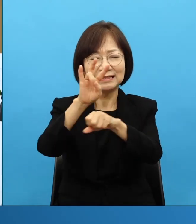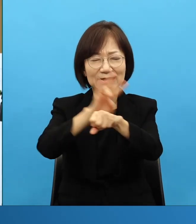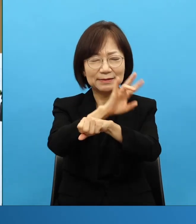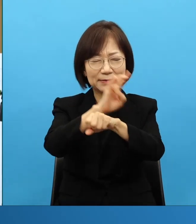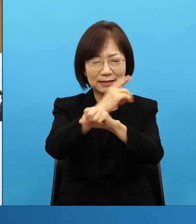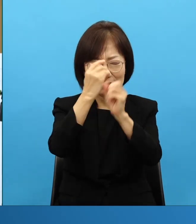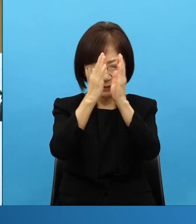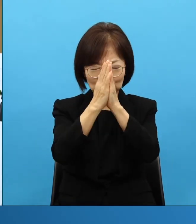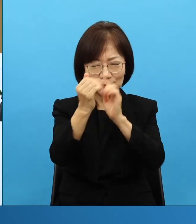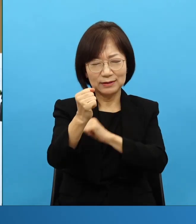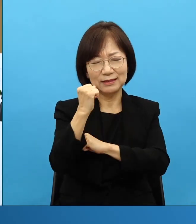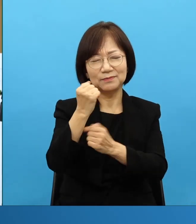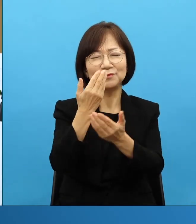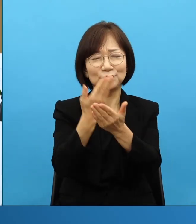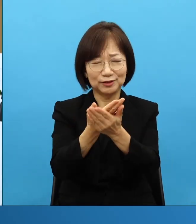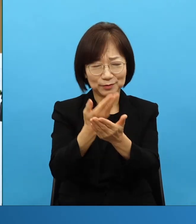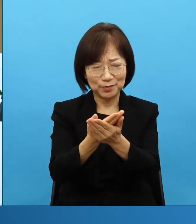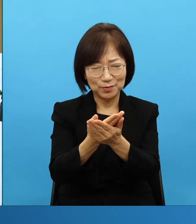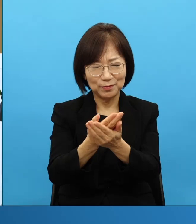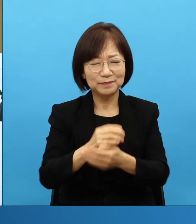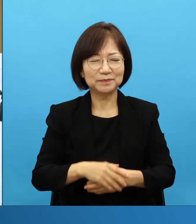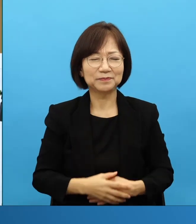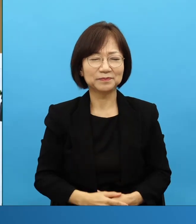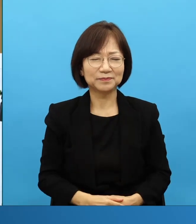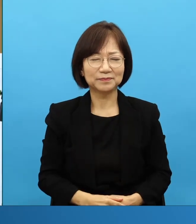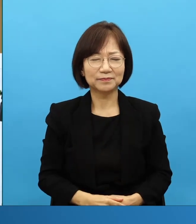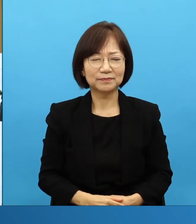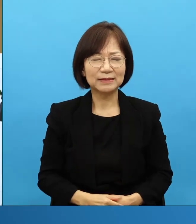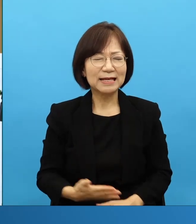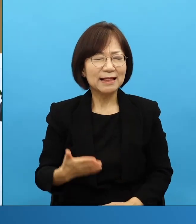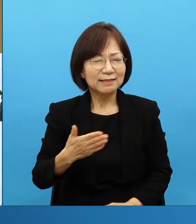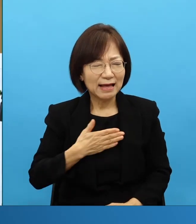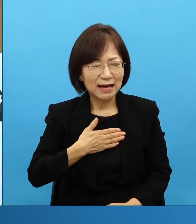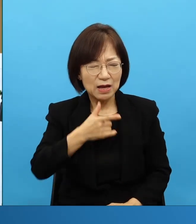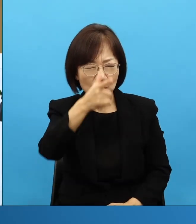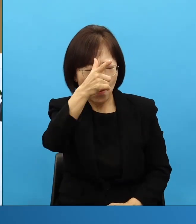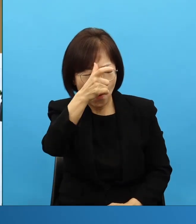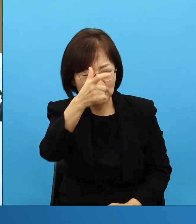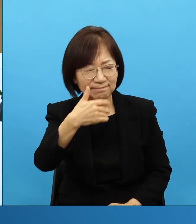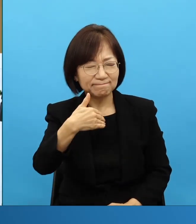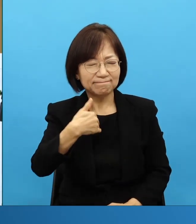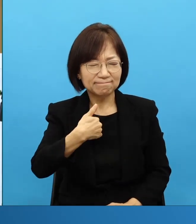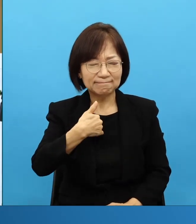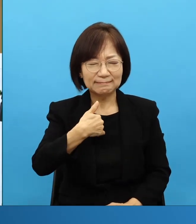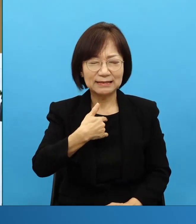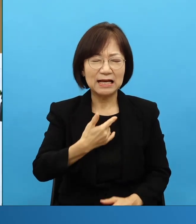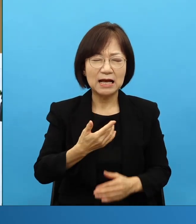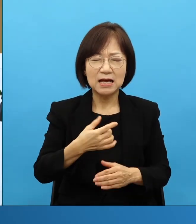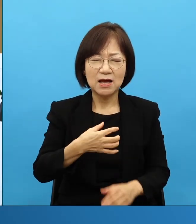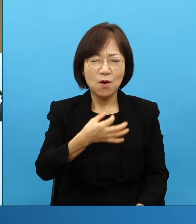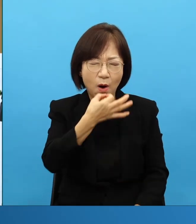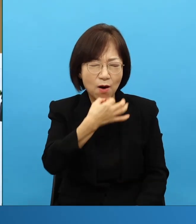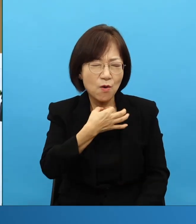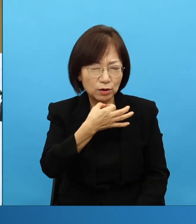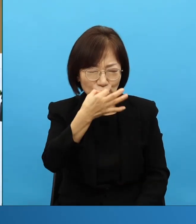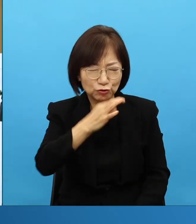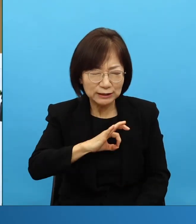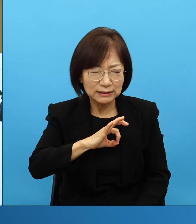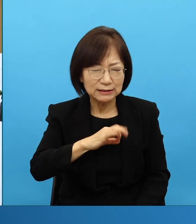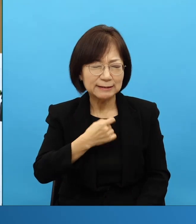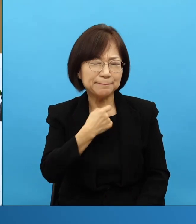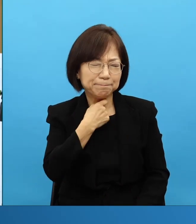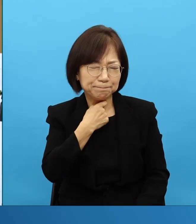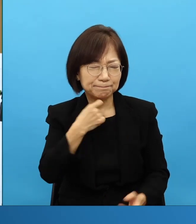있게 하셔서 나의 자리, 나의 주장, 나의 이익이 아니라 시대 살리고 미래 살릴 새